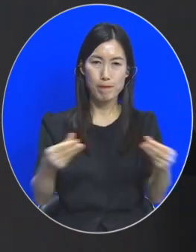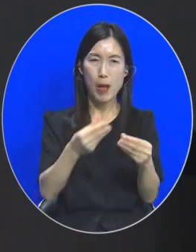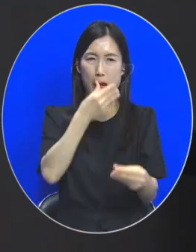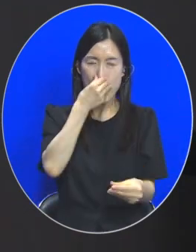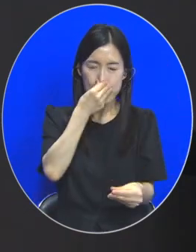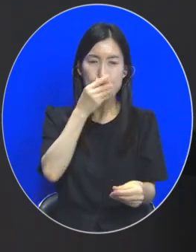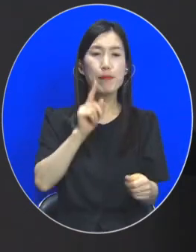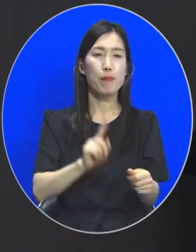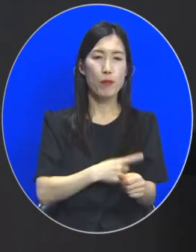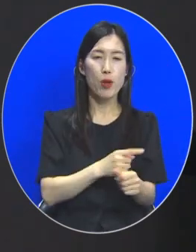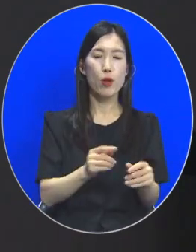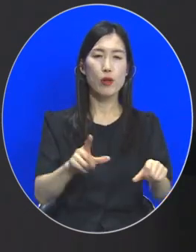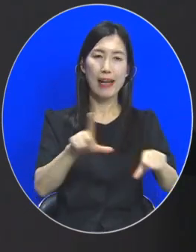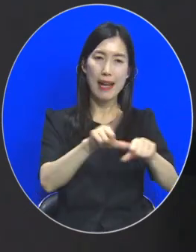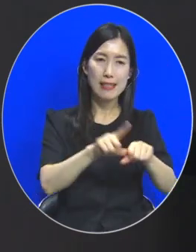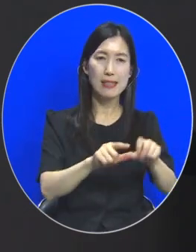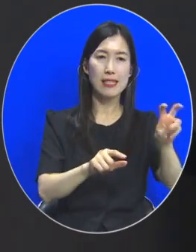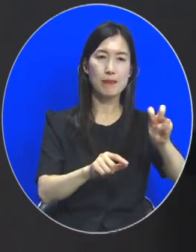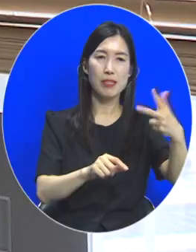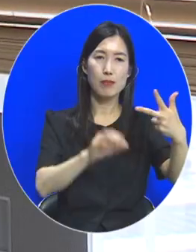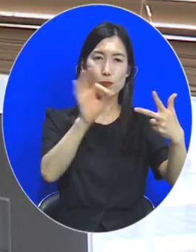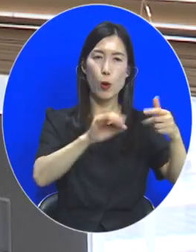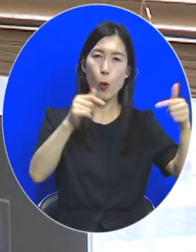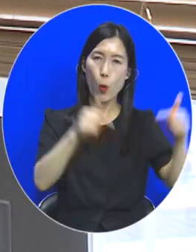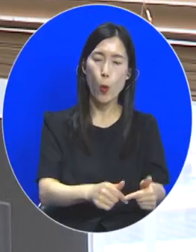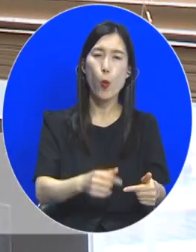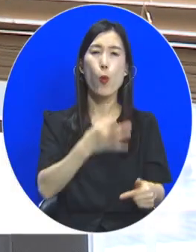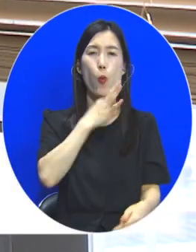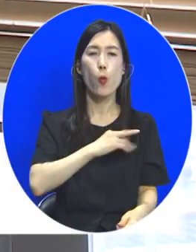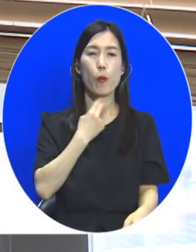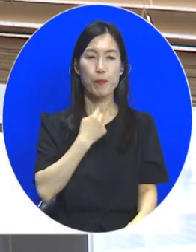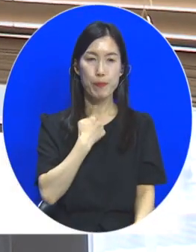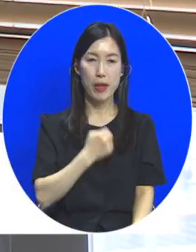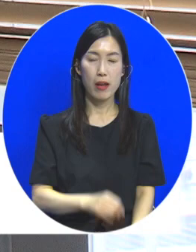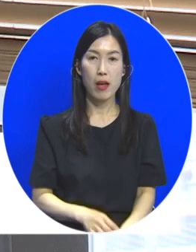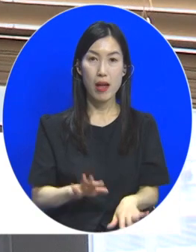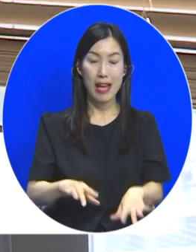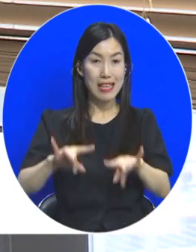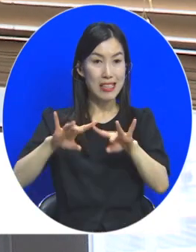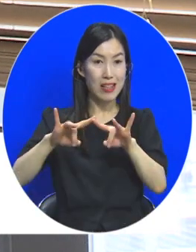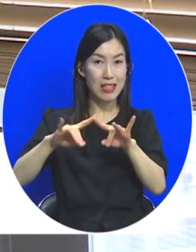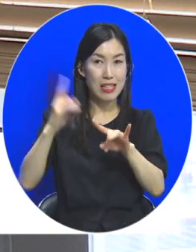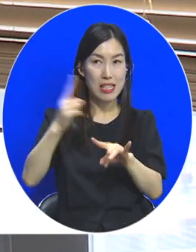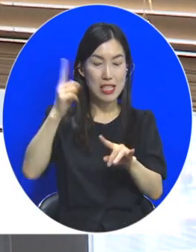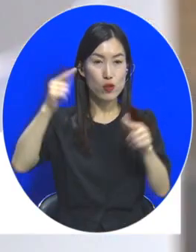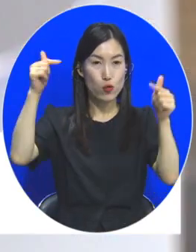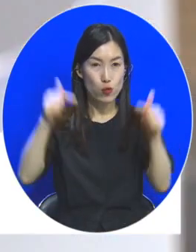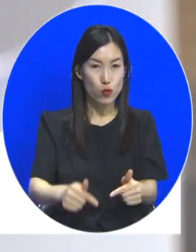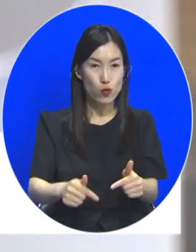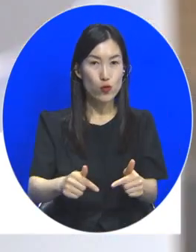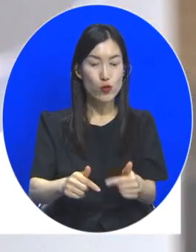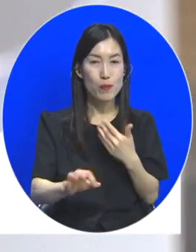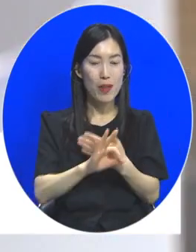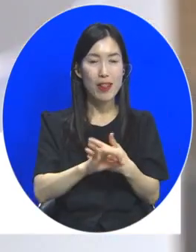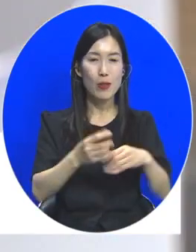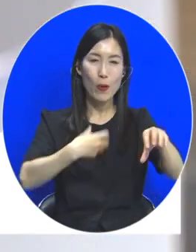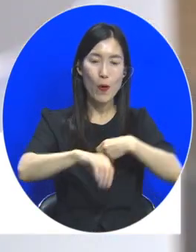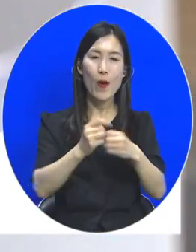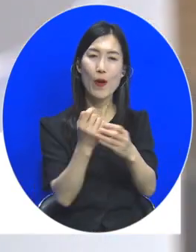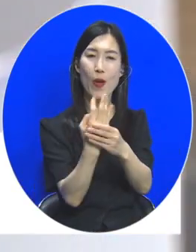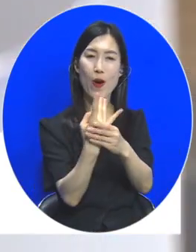전기요금은 12%를 절감했습니다 한편 전기 사용량을 줄이면 요금을 추가로 받을 수 있는 에너지